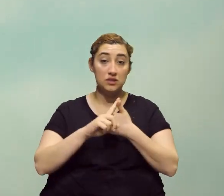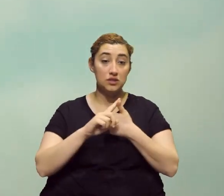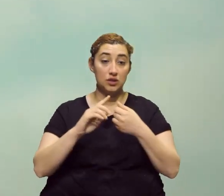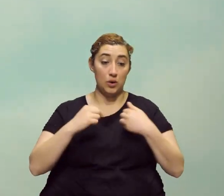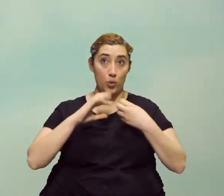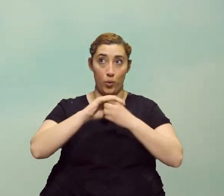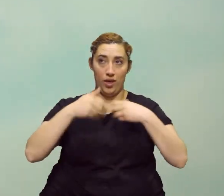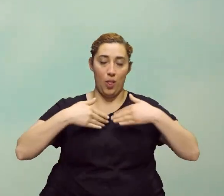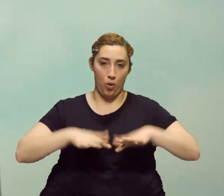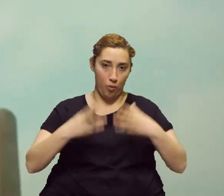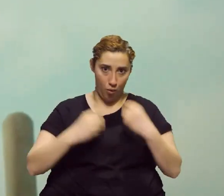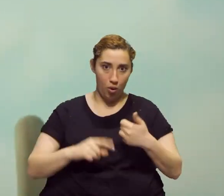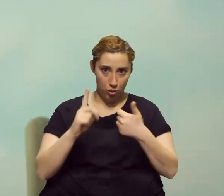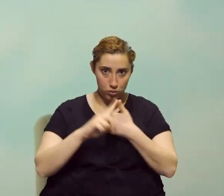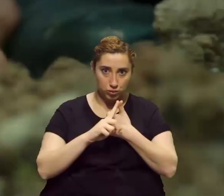Birincisi dünyaya gelişimizdir.